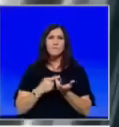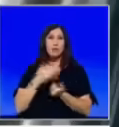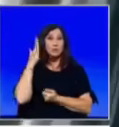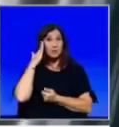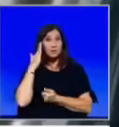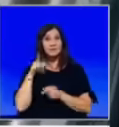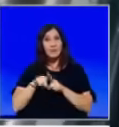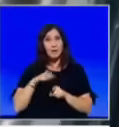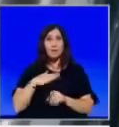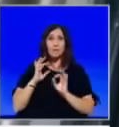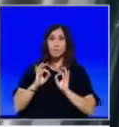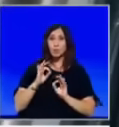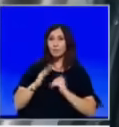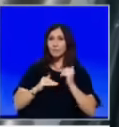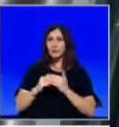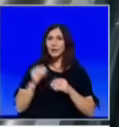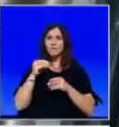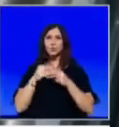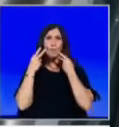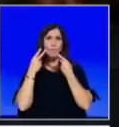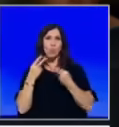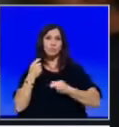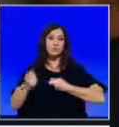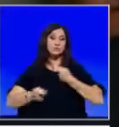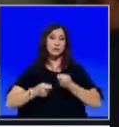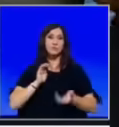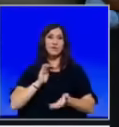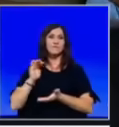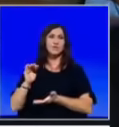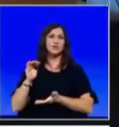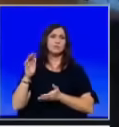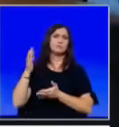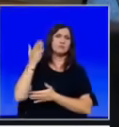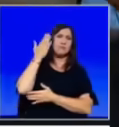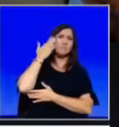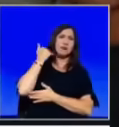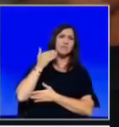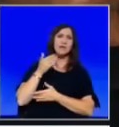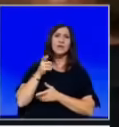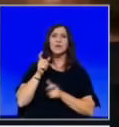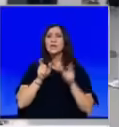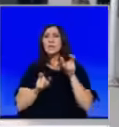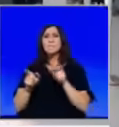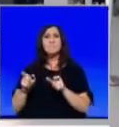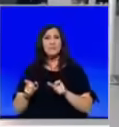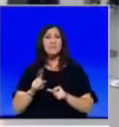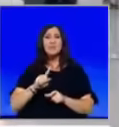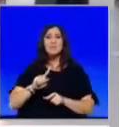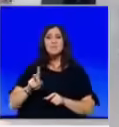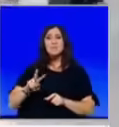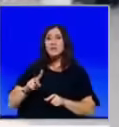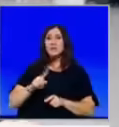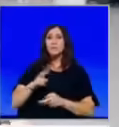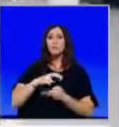пак има такава практика, включително и публични търгове за вещите на разсеяни пътници или за непотърсените багажи. Гледал съм такива